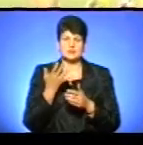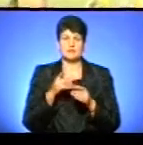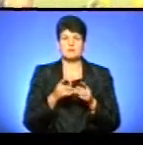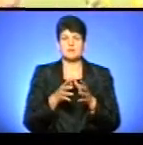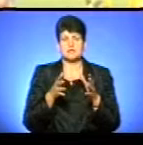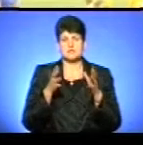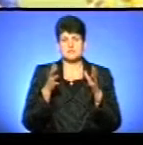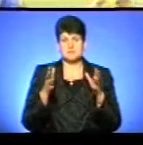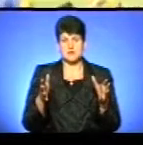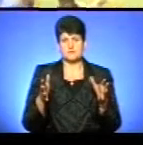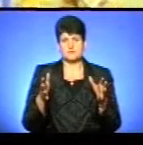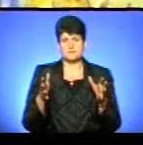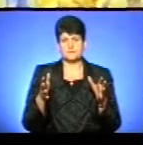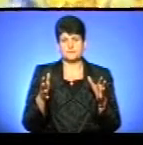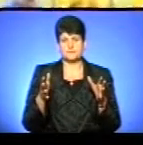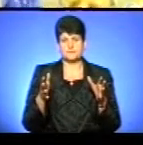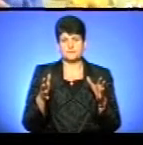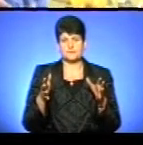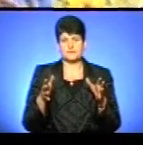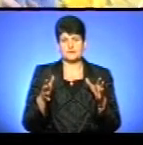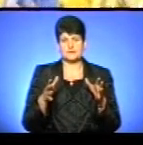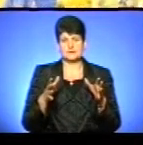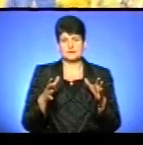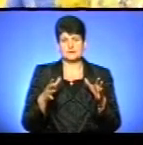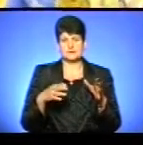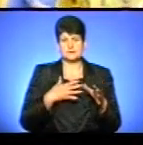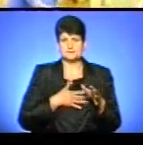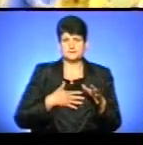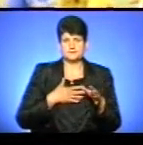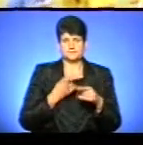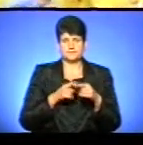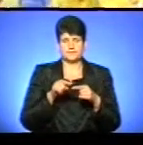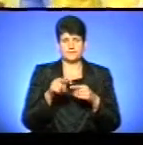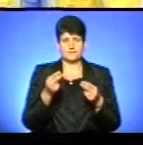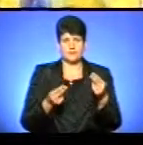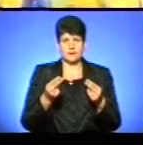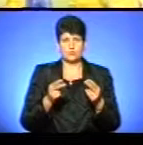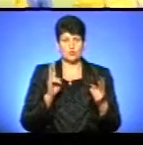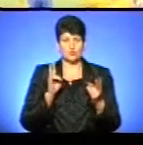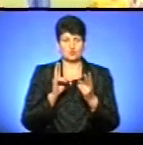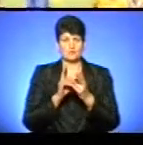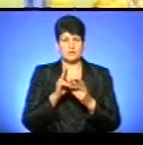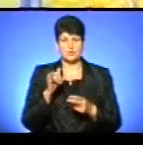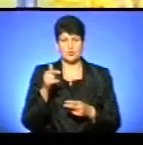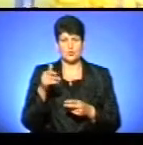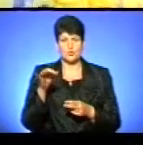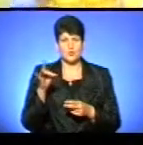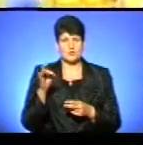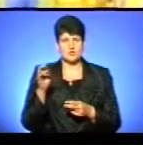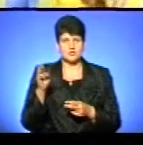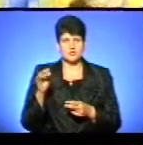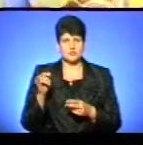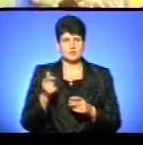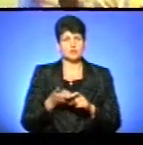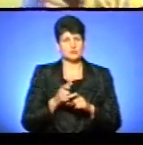максимальне якби так напруження цієї гри, тому що суперник, команда Угорщини, досить